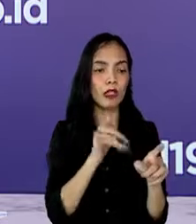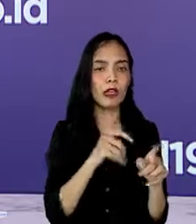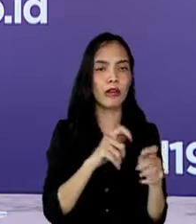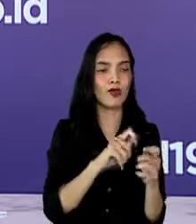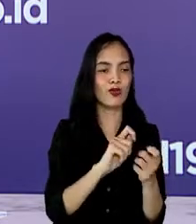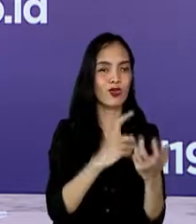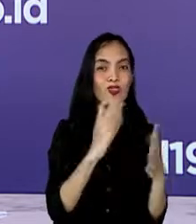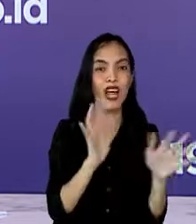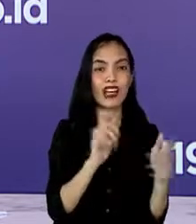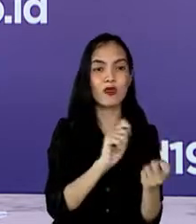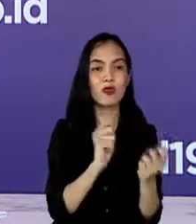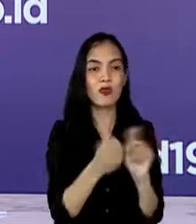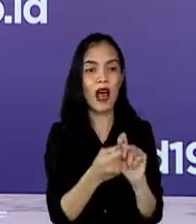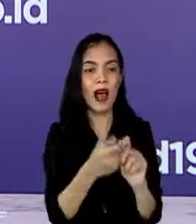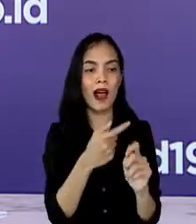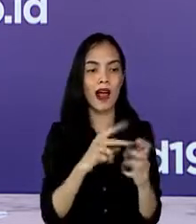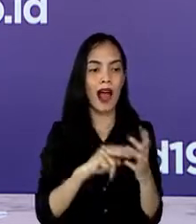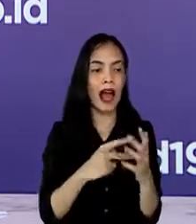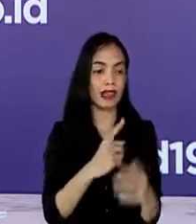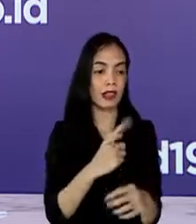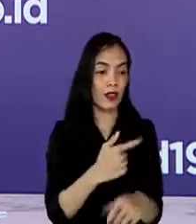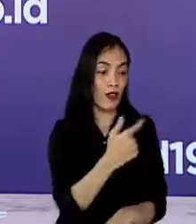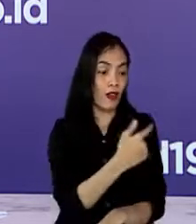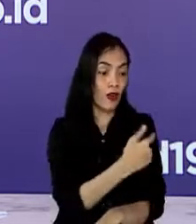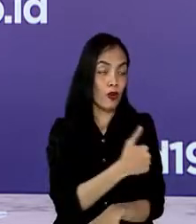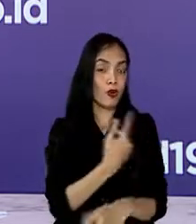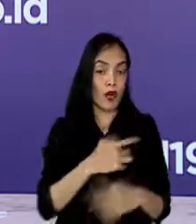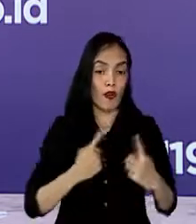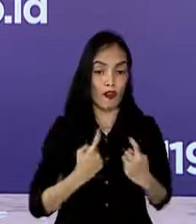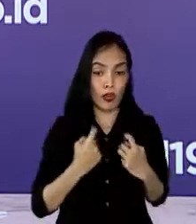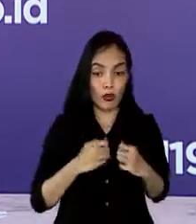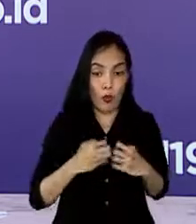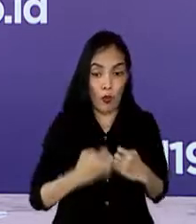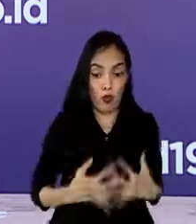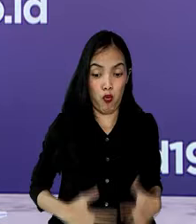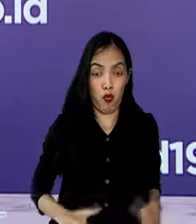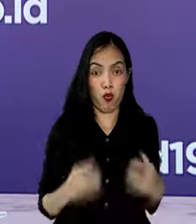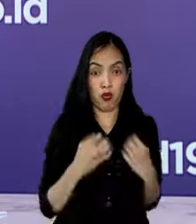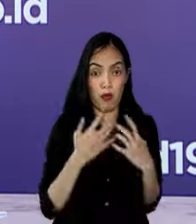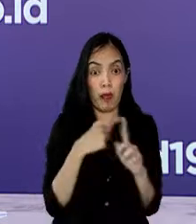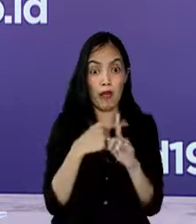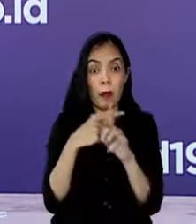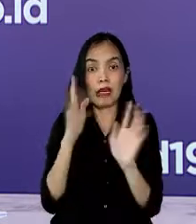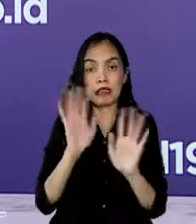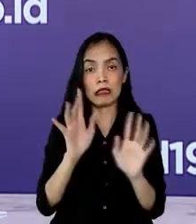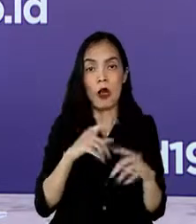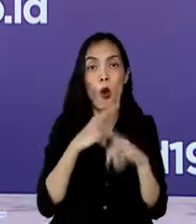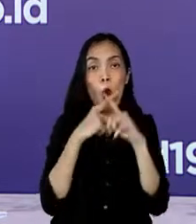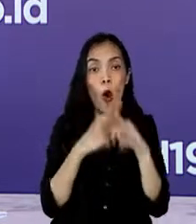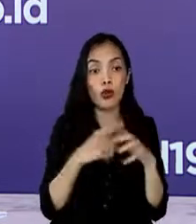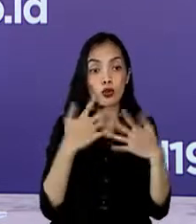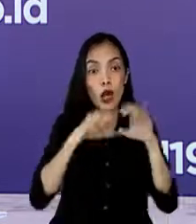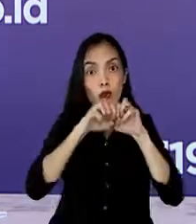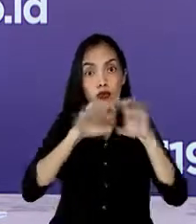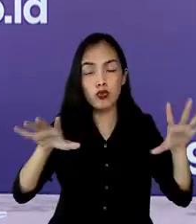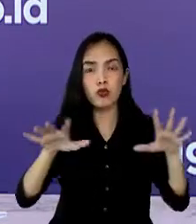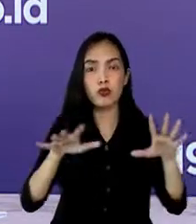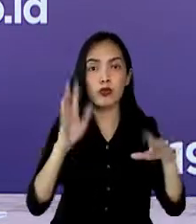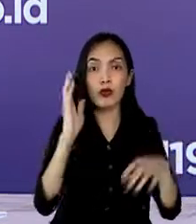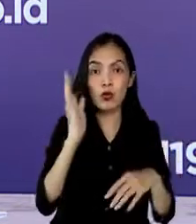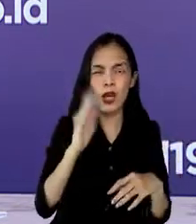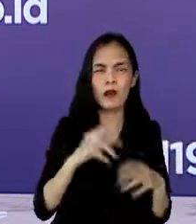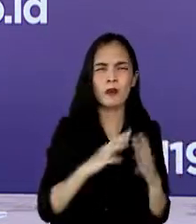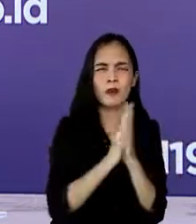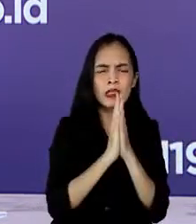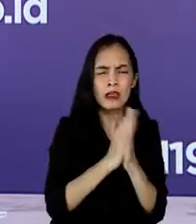tubuh Hai terkait dengan berbagai hop terkait love 19 yang banyak tersebar saya meminta kepada masyarakat untuk